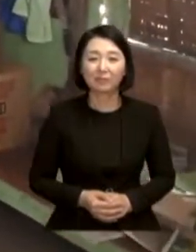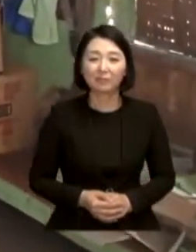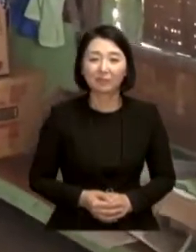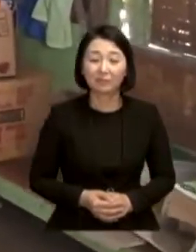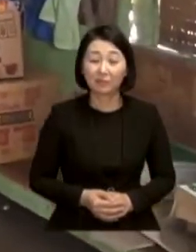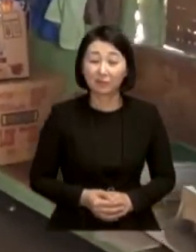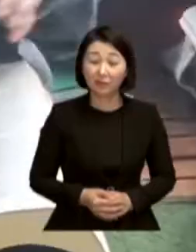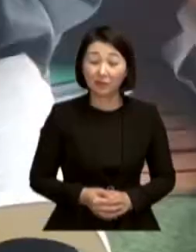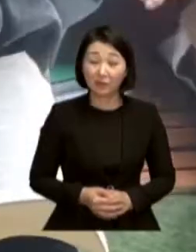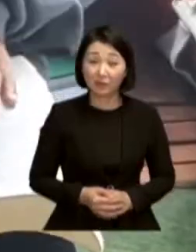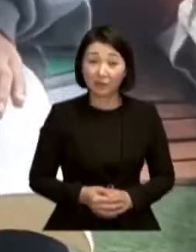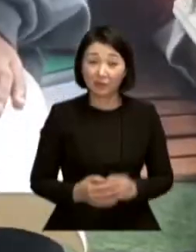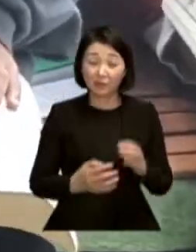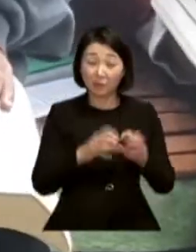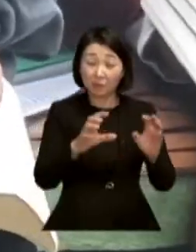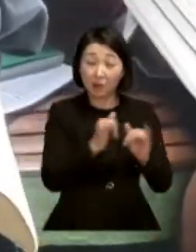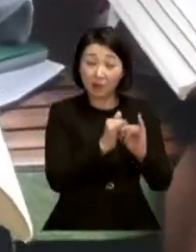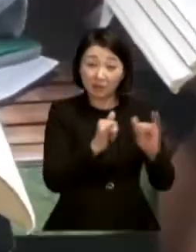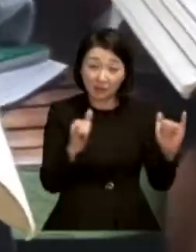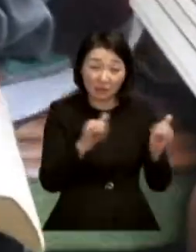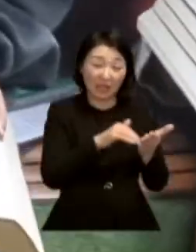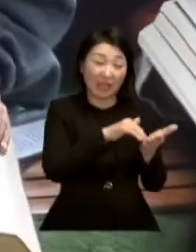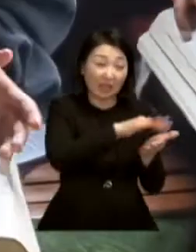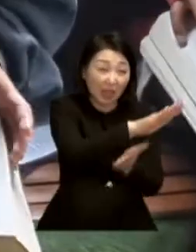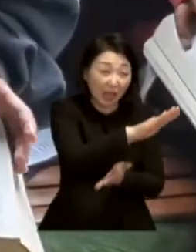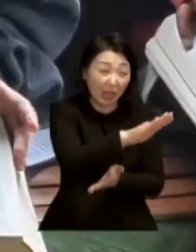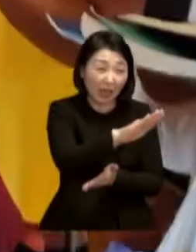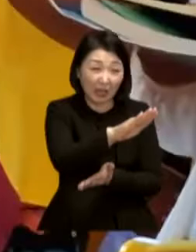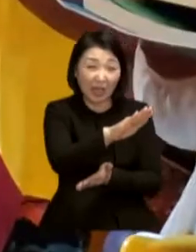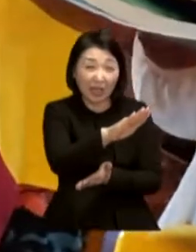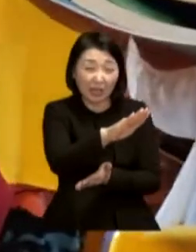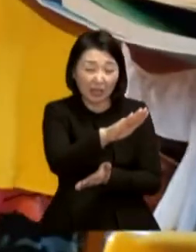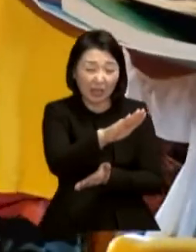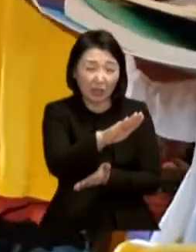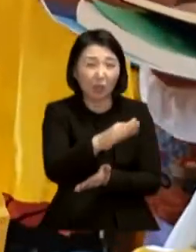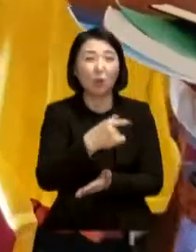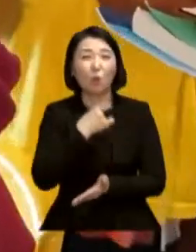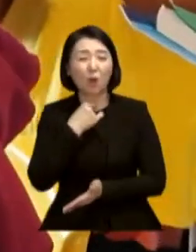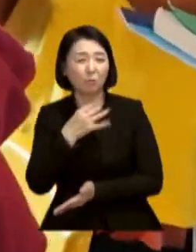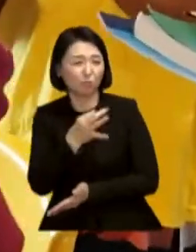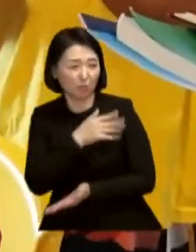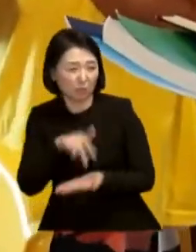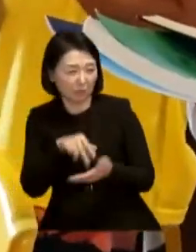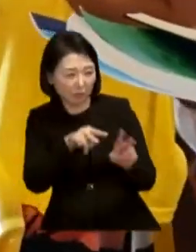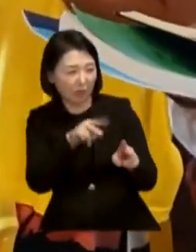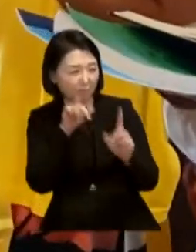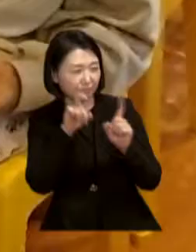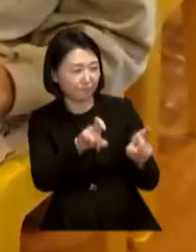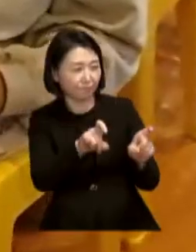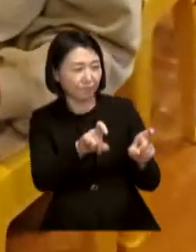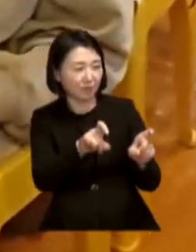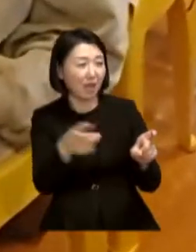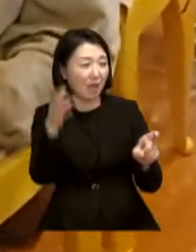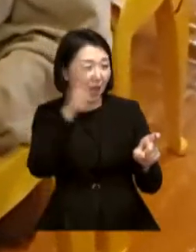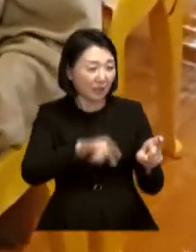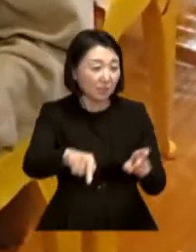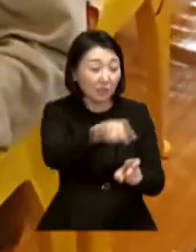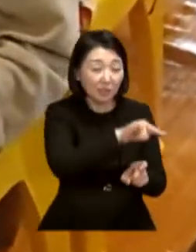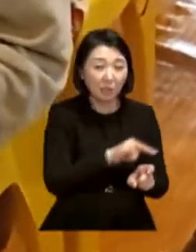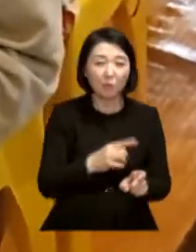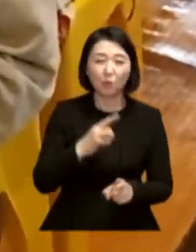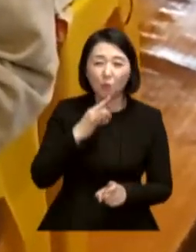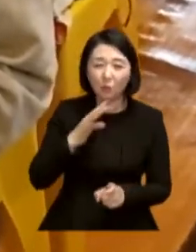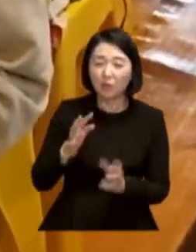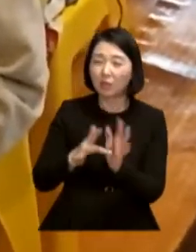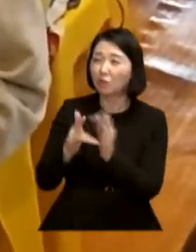이들이 이 마을에서 나가기만을 바라는 부자들의 눈총을 받는 가운데서도 오직 예수님 한 분만을 바라보며 삶의 소망을